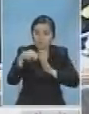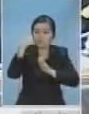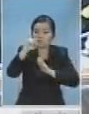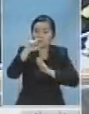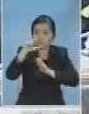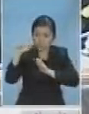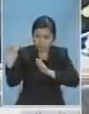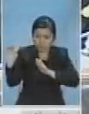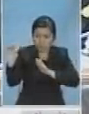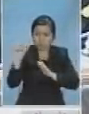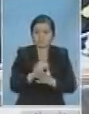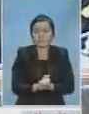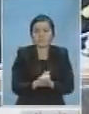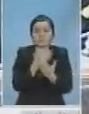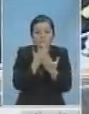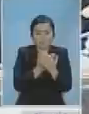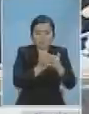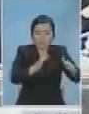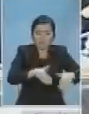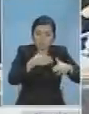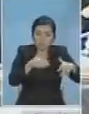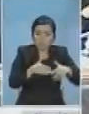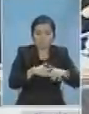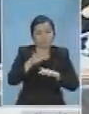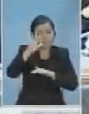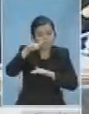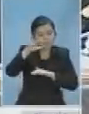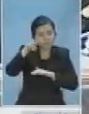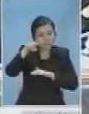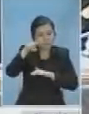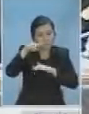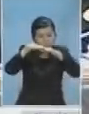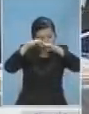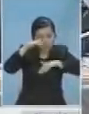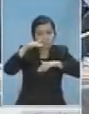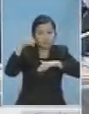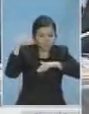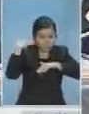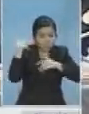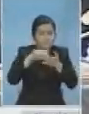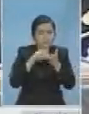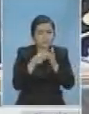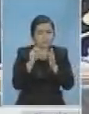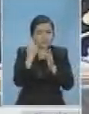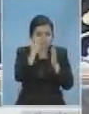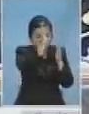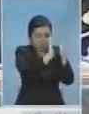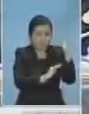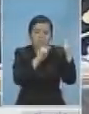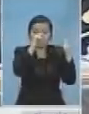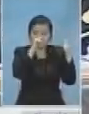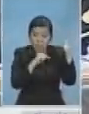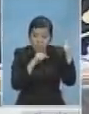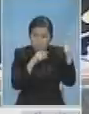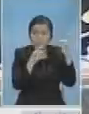ครับรายได้ต่อเดือนไม่ถึง 5-6,000 บาทเพราะฉะนั้นก็หมายความว่าประเทศไทยของเร